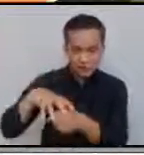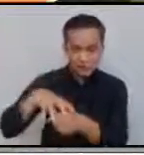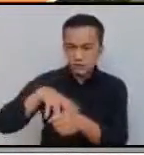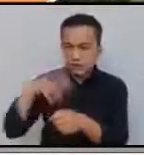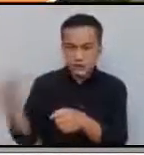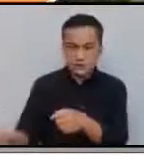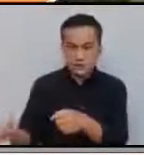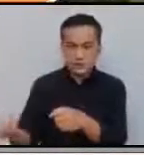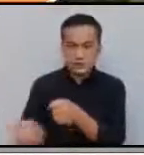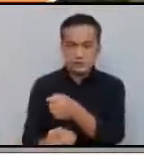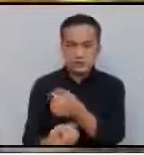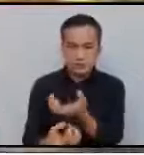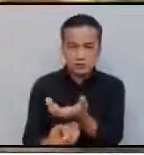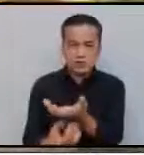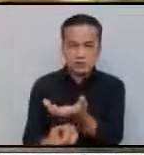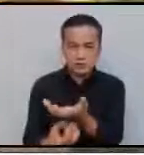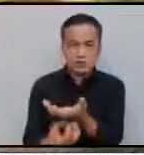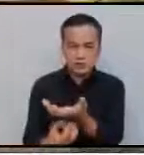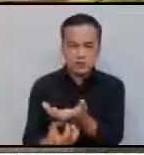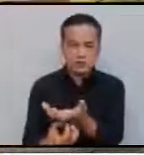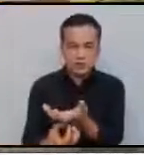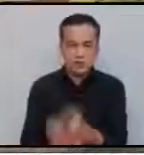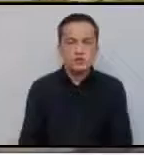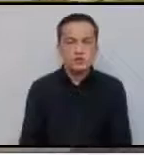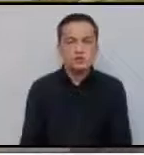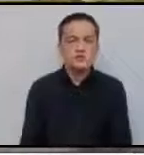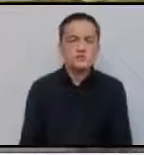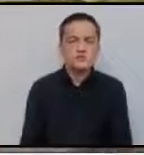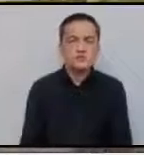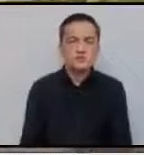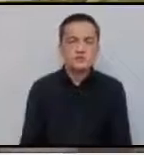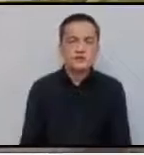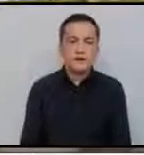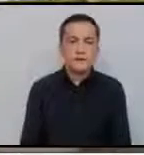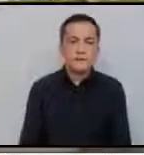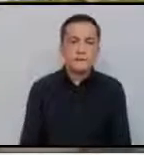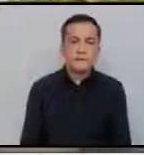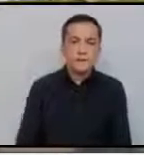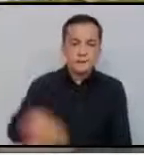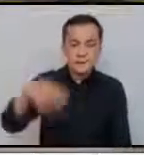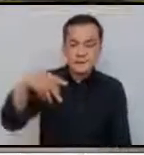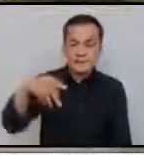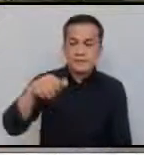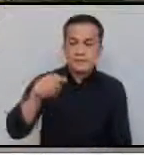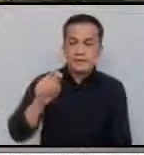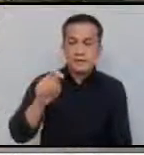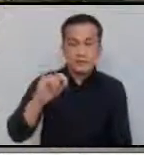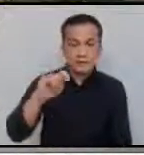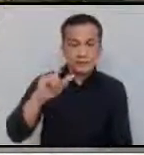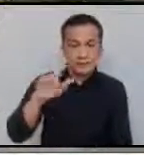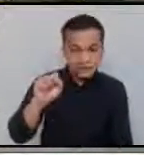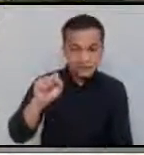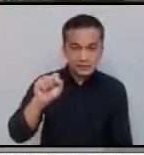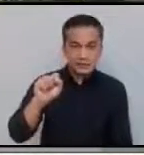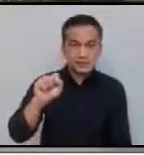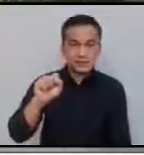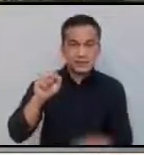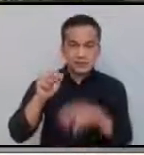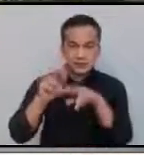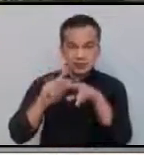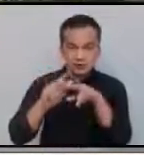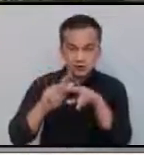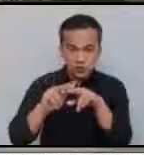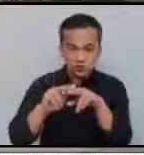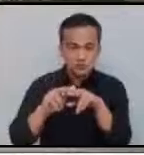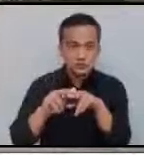hindi magbubuo ang gata. Fish sauce or patis, salt. Okay, dapat po alalay